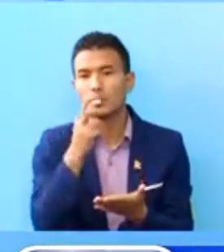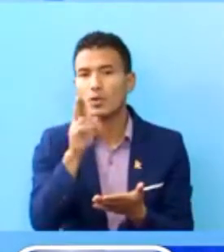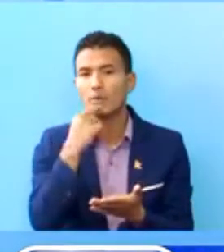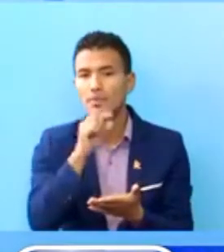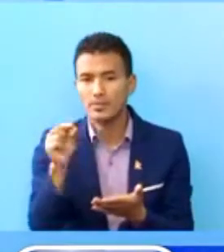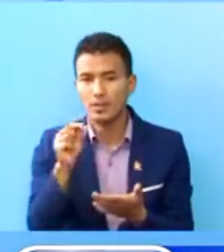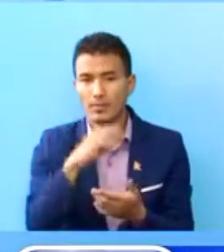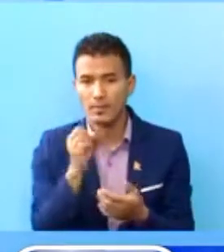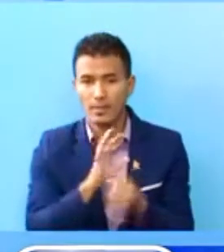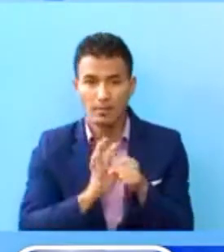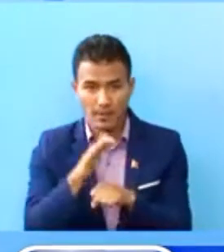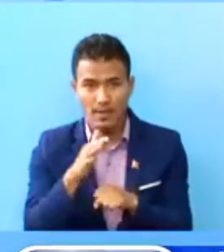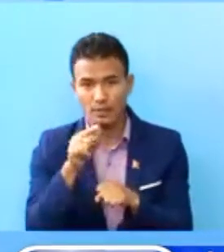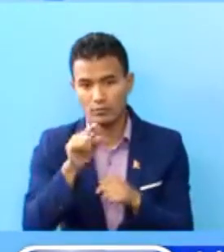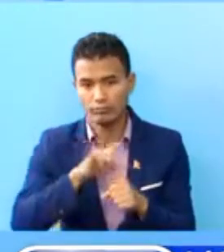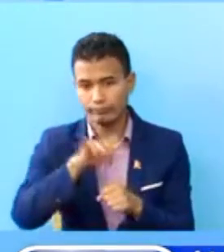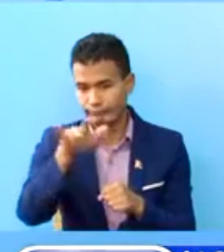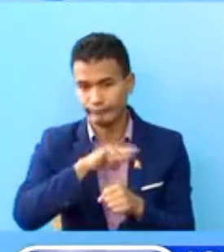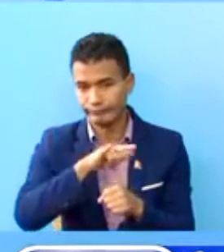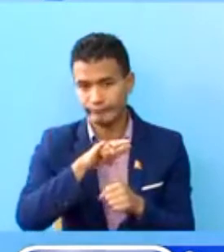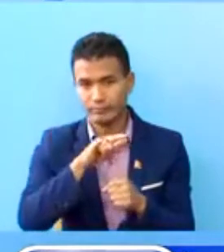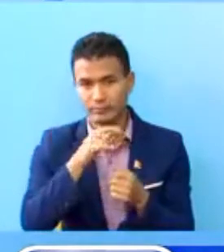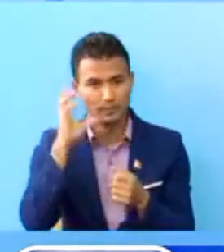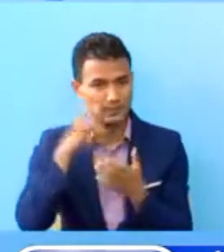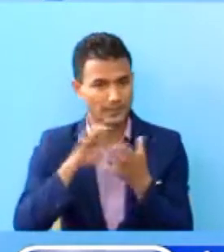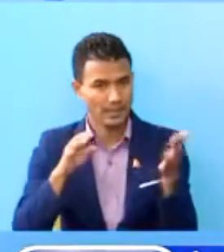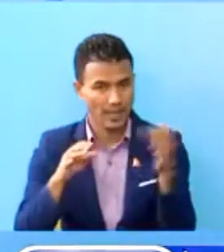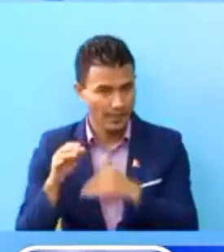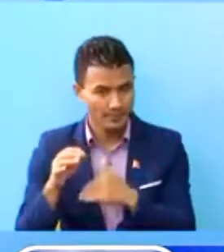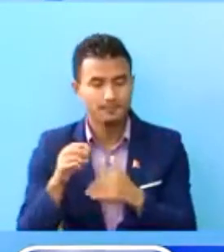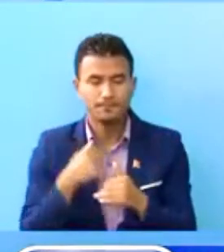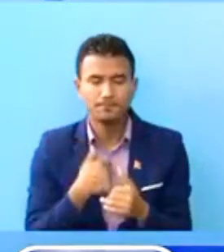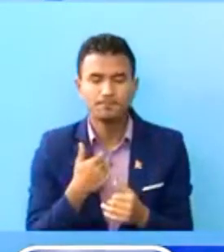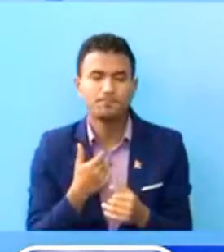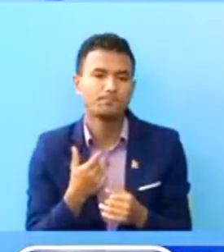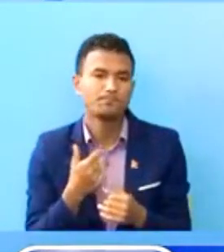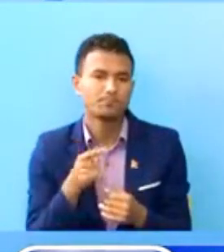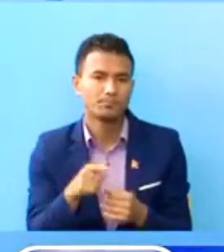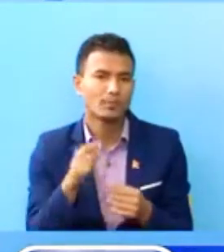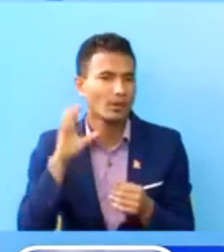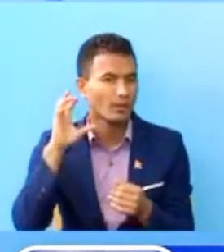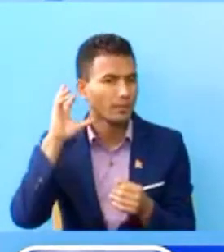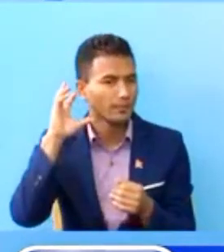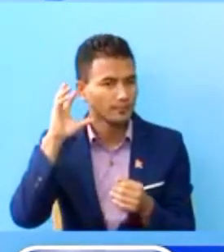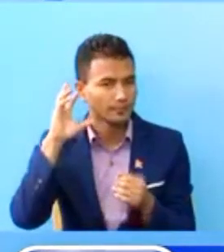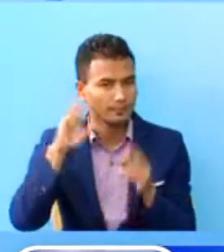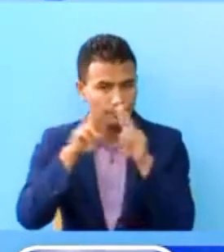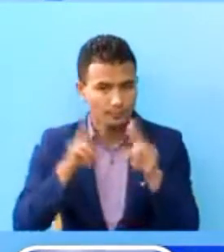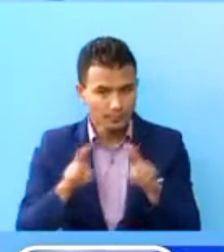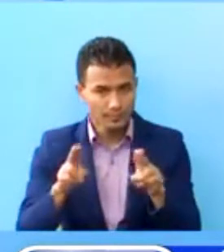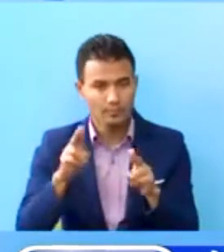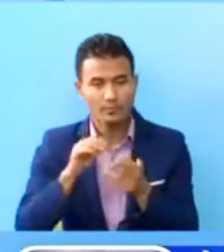एउटा सबभन्दा पहिला रेस्क्यु फ्लाइटहरू भयो, त्यसमा आउँदाखेरि हामीले म इन्टरनेसनल हेल्थ रेगुलेसनको एक